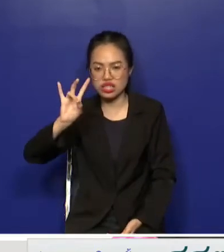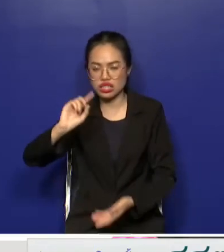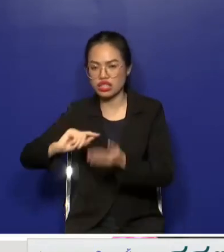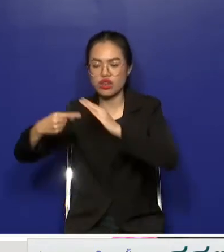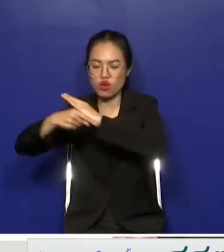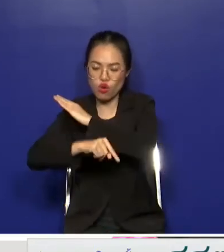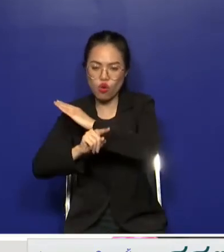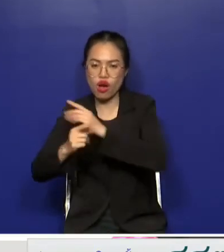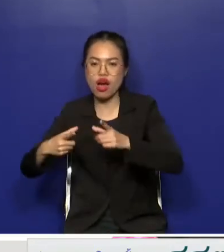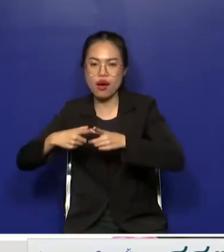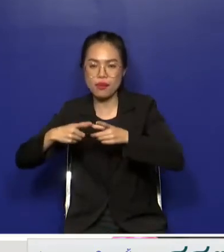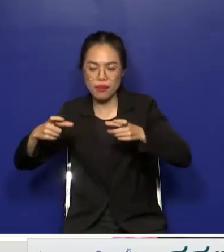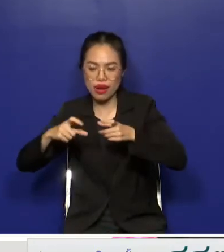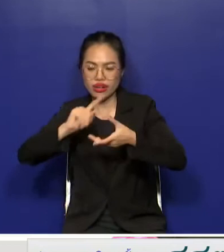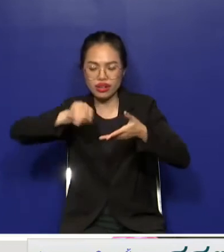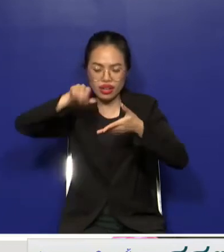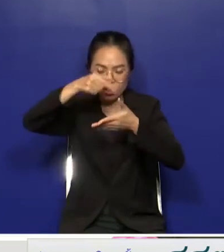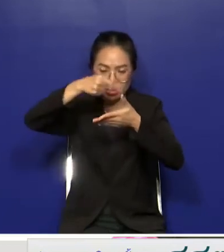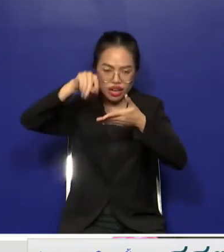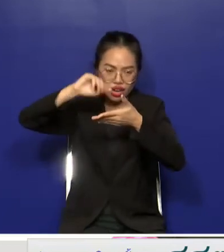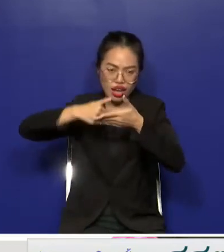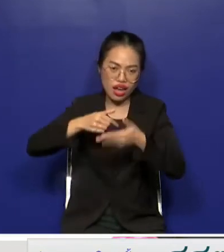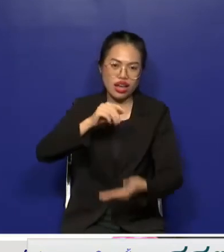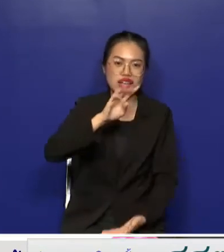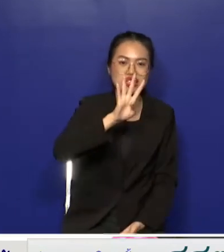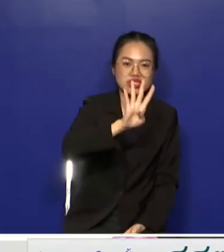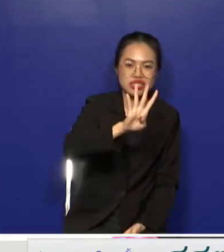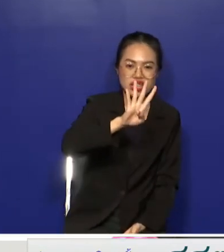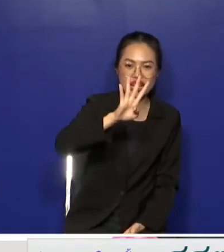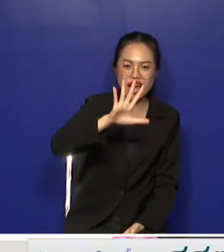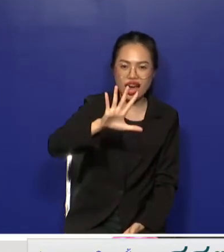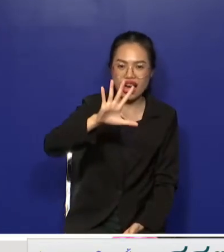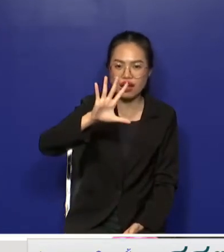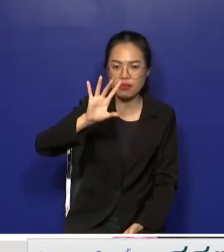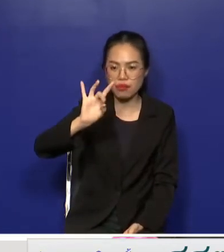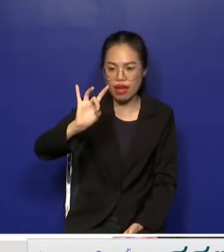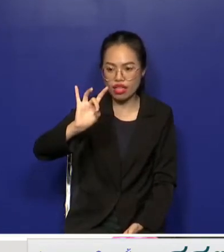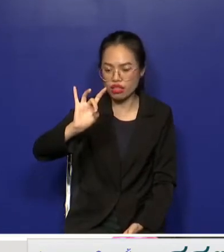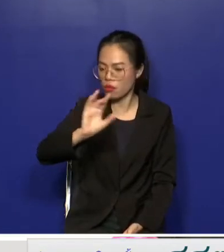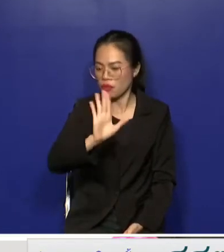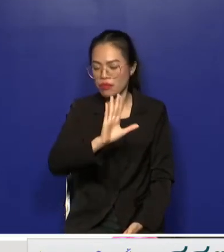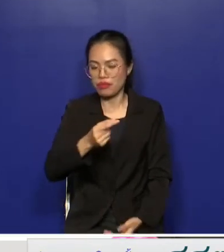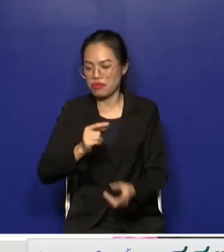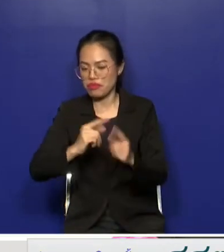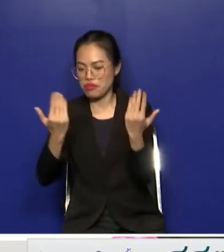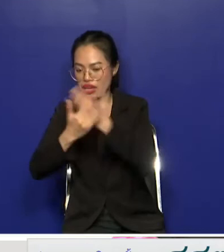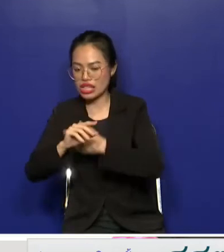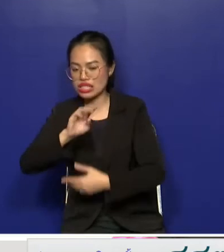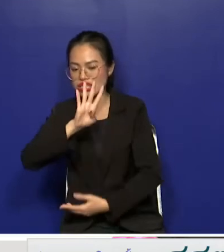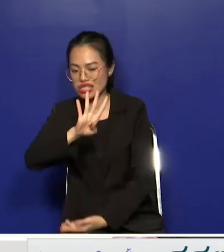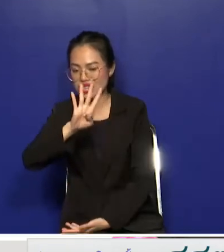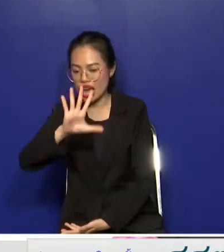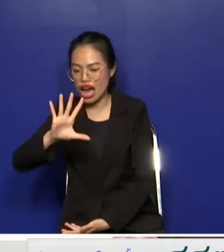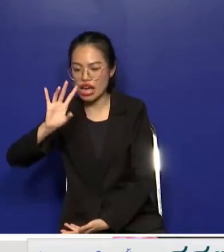มีบัิบัติหนึนักา 4, 5, 8 นะครับดึมาปุบ ขาน 4, 5ไม่อาน 8ั อาน 7 ครั